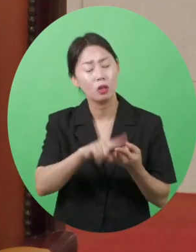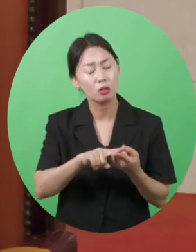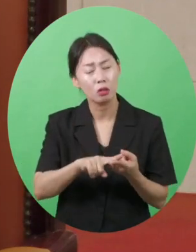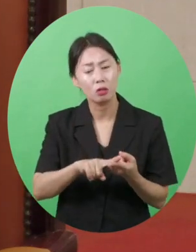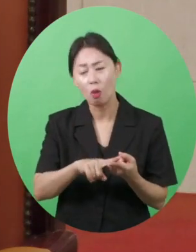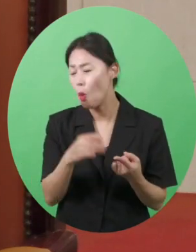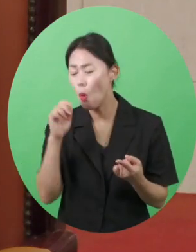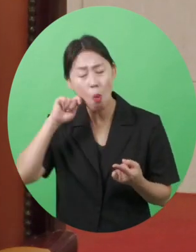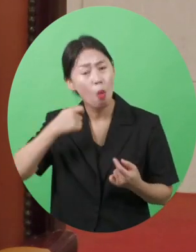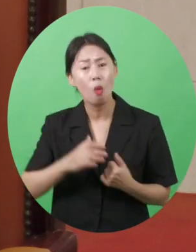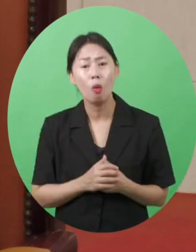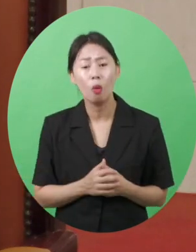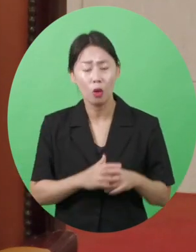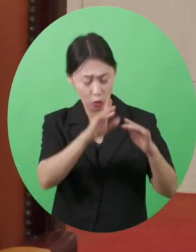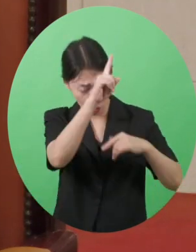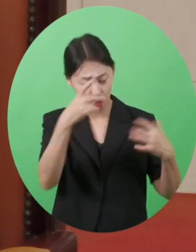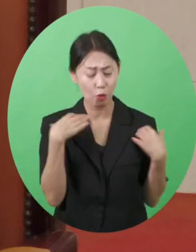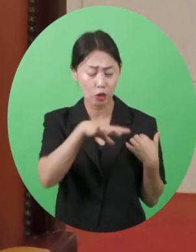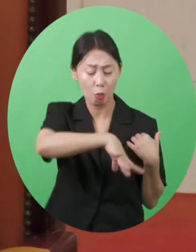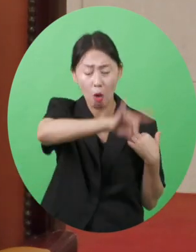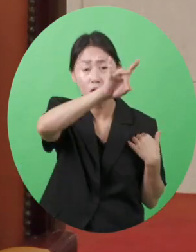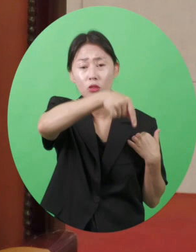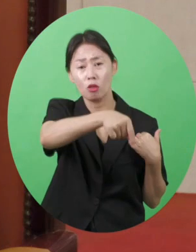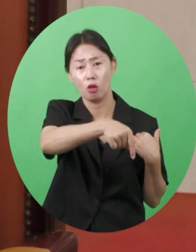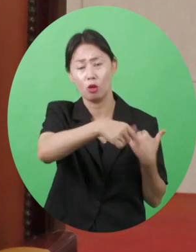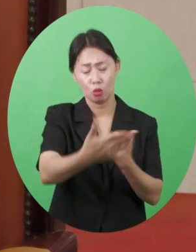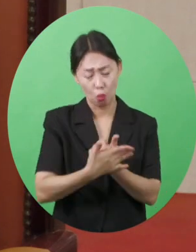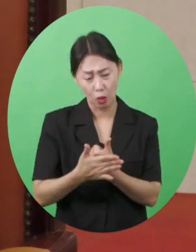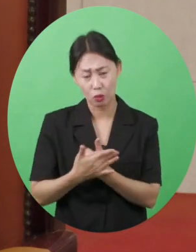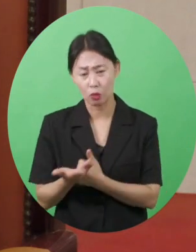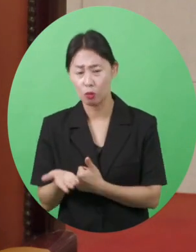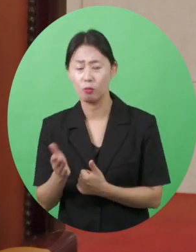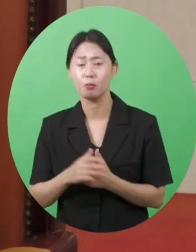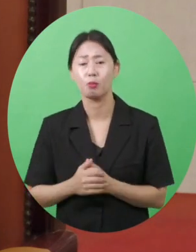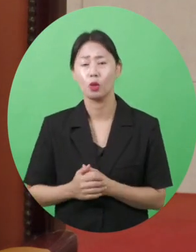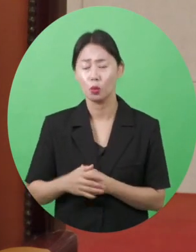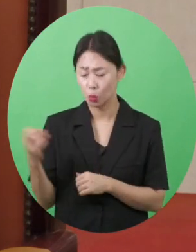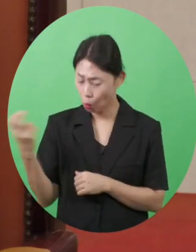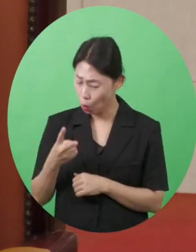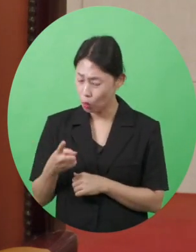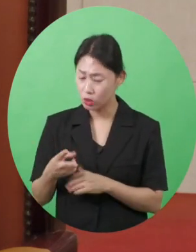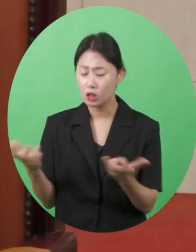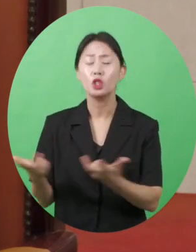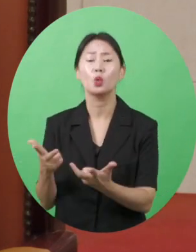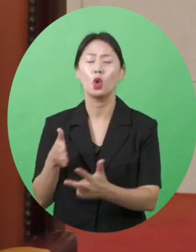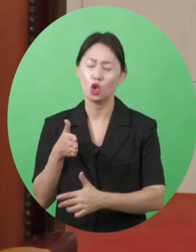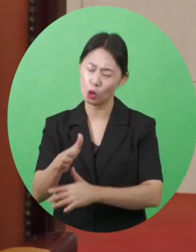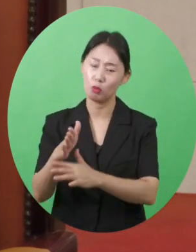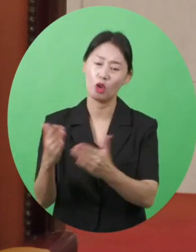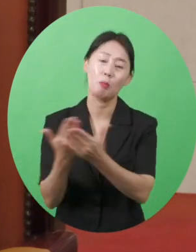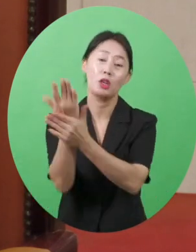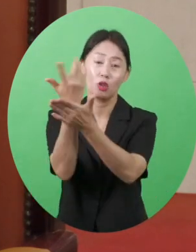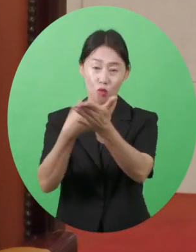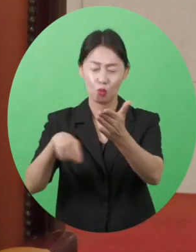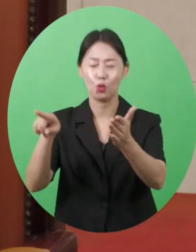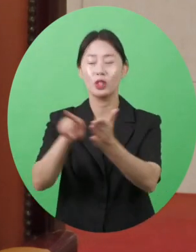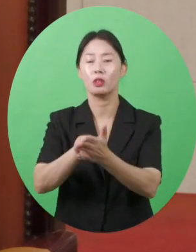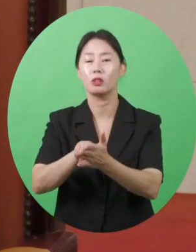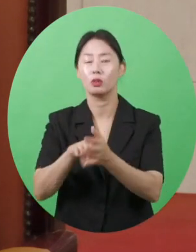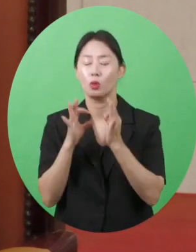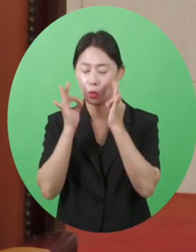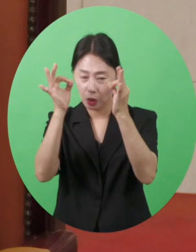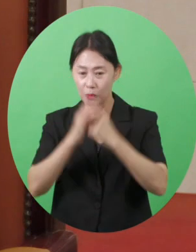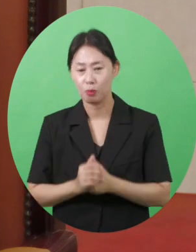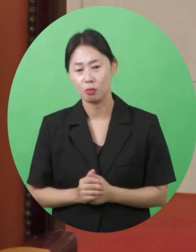지원을 하기가 어려운 상황인 것은 저희도 잘 알고 있습니다. 그리고 직원의 전문성 향상을 위해서 저희가 좀 더 노력해야 하는 부분도